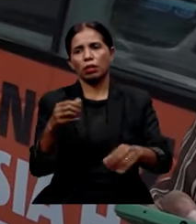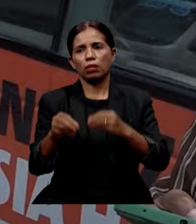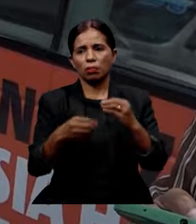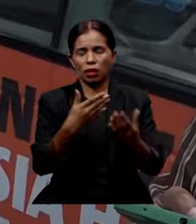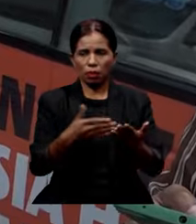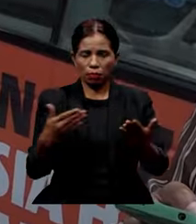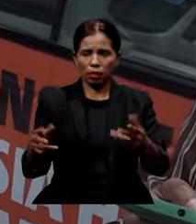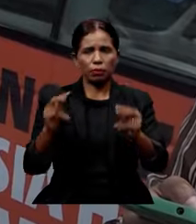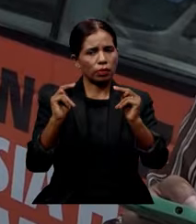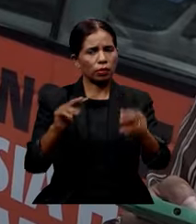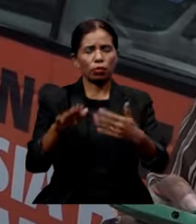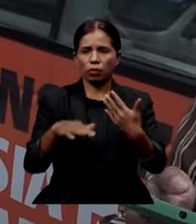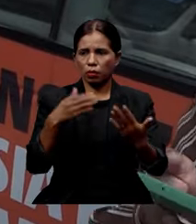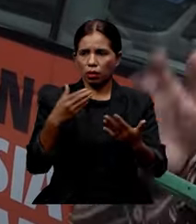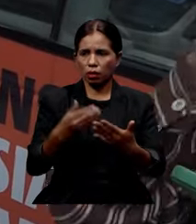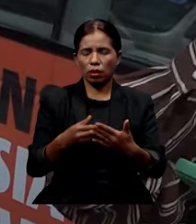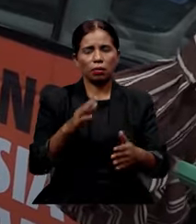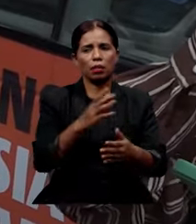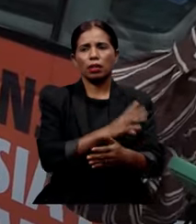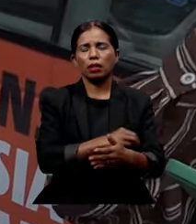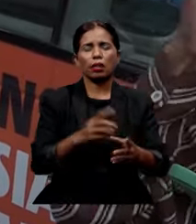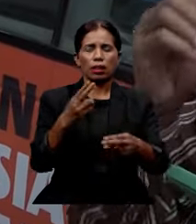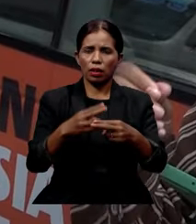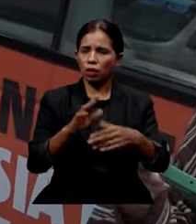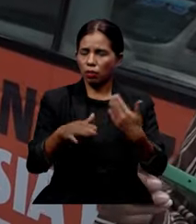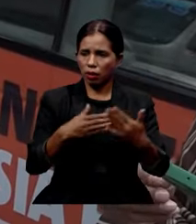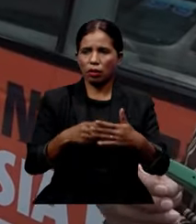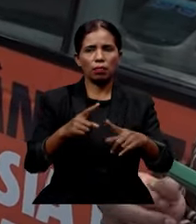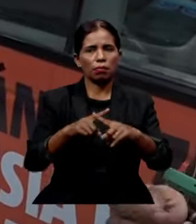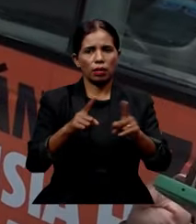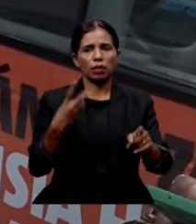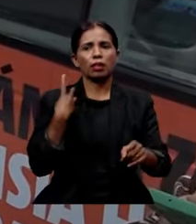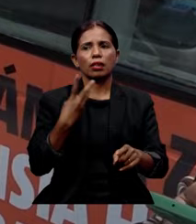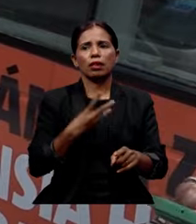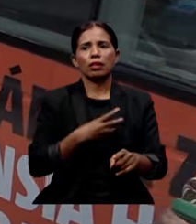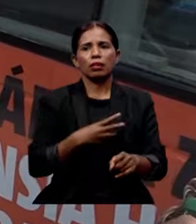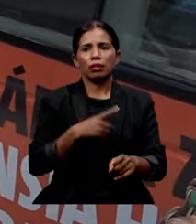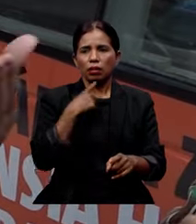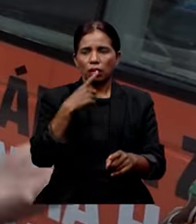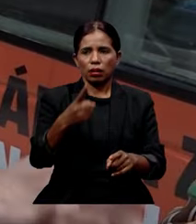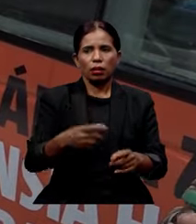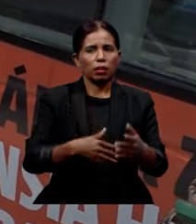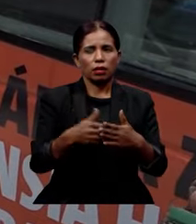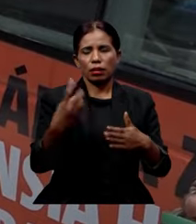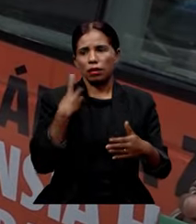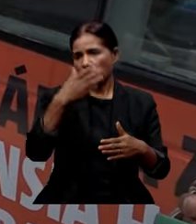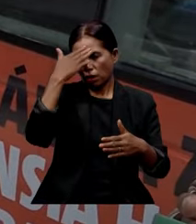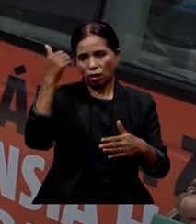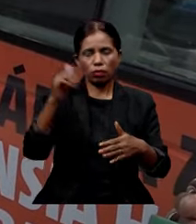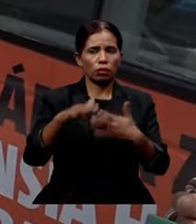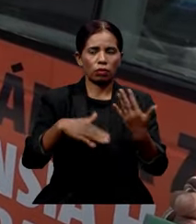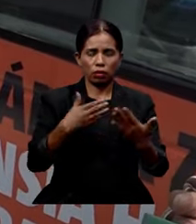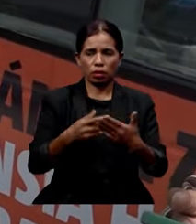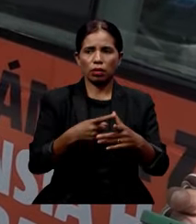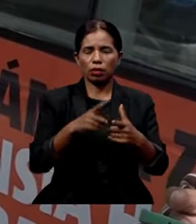labareknya be ne sisi dari labareknya identidade ho buat ser ne. Tama be ba bain ne ita informal le tantau da rumah ita halu hati buat ser ne i